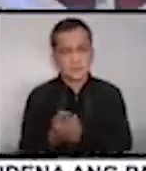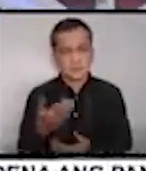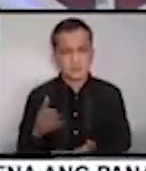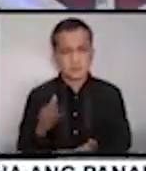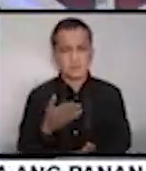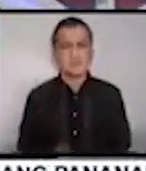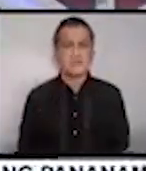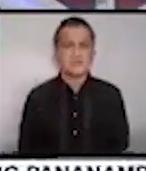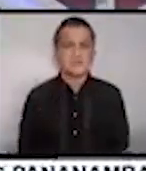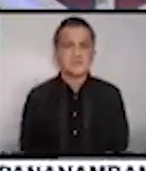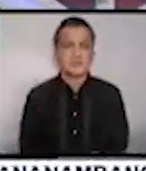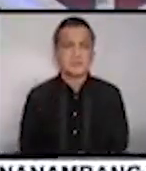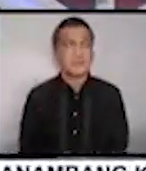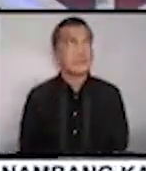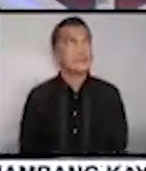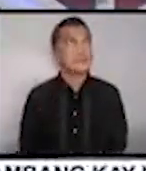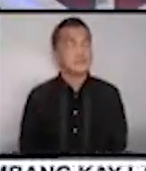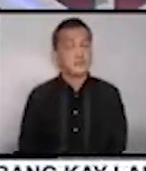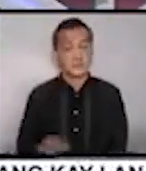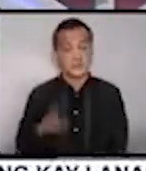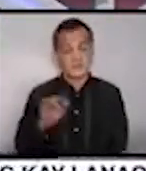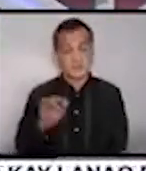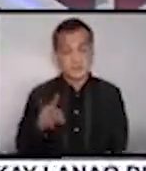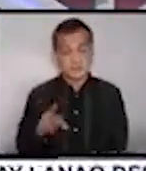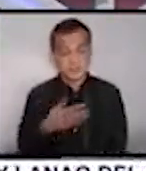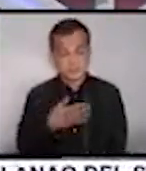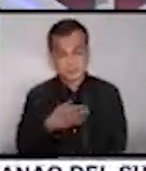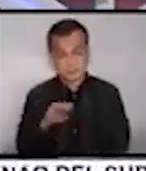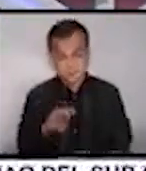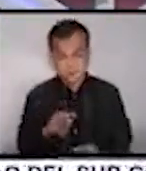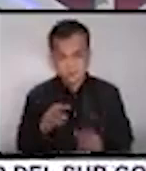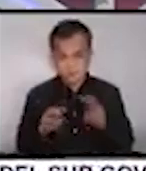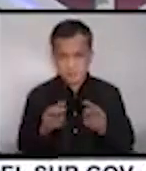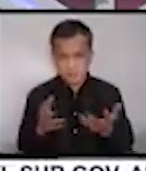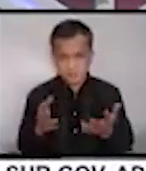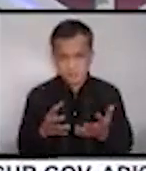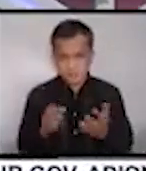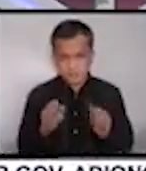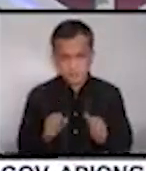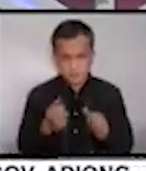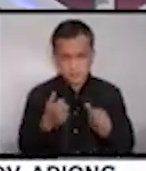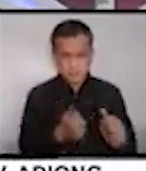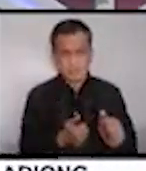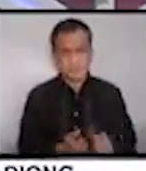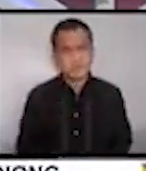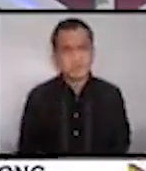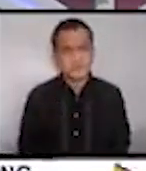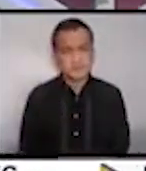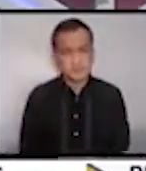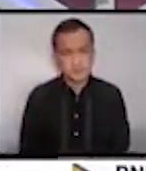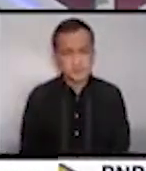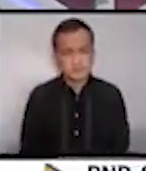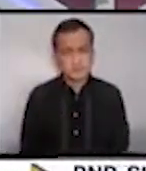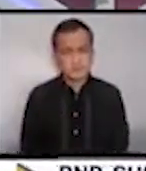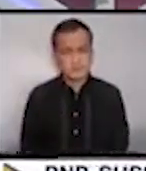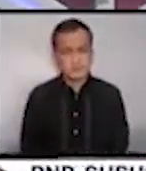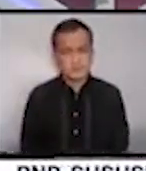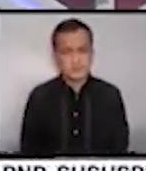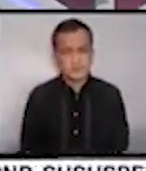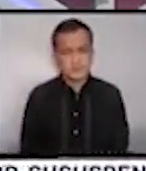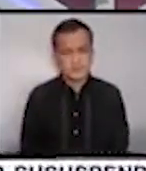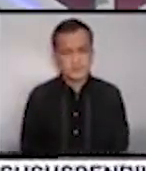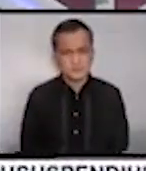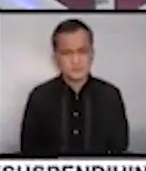Wow naman. O ito, sa mga ka-RC natin na gusto ko pang makita at mapanood, saan ka ba nila pwedeng mahanap? Ayan, mahanap niyo po ako